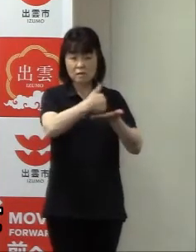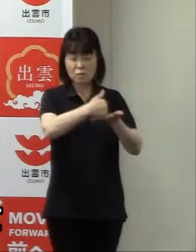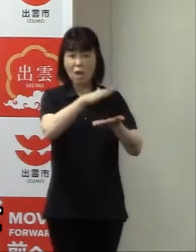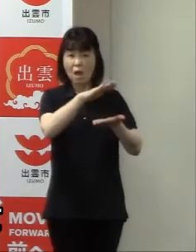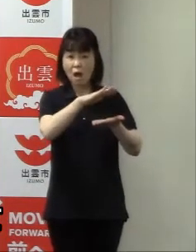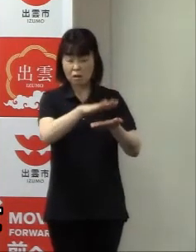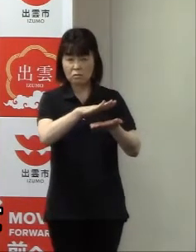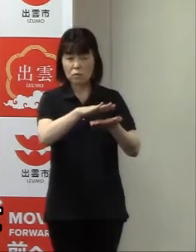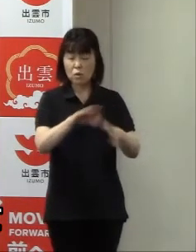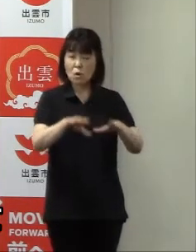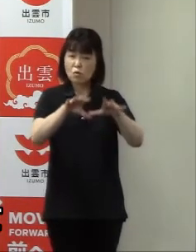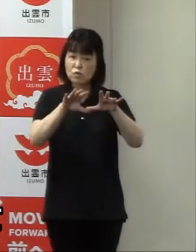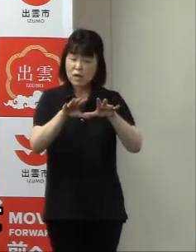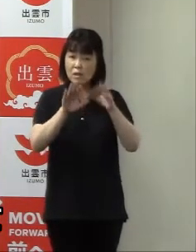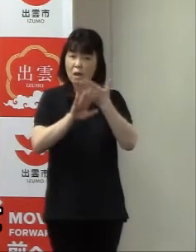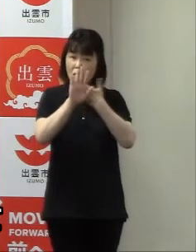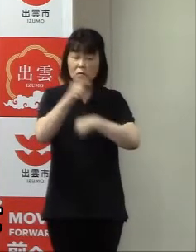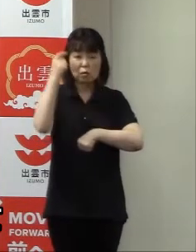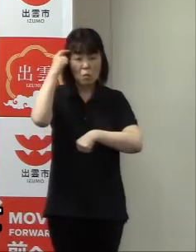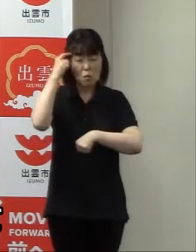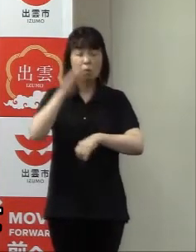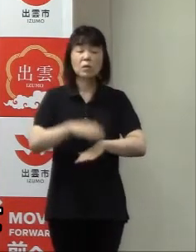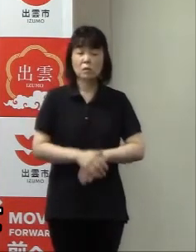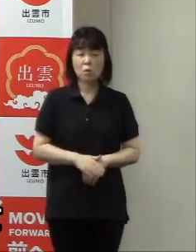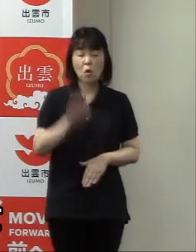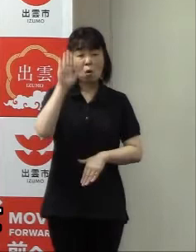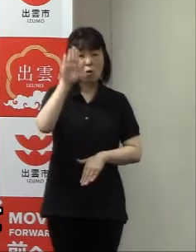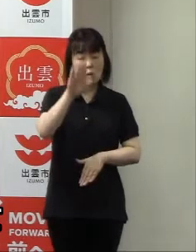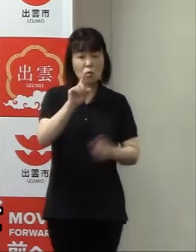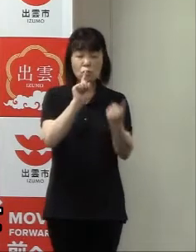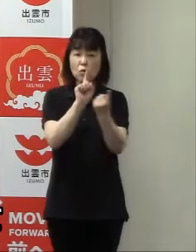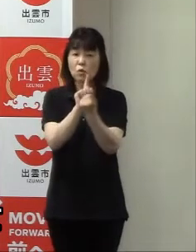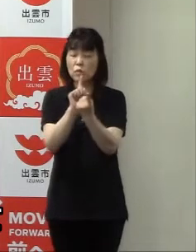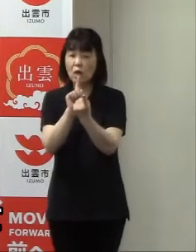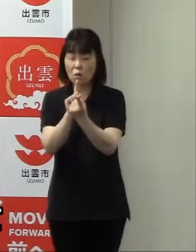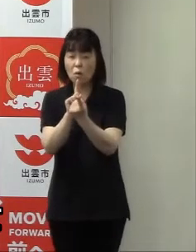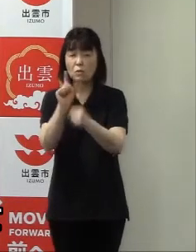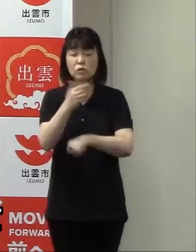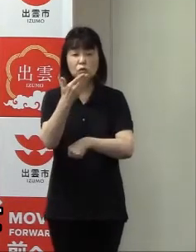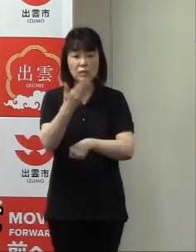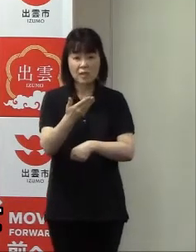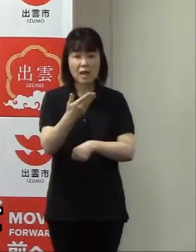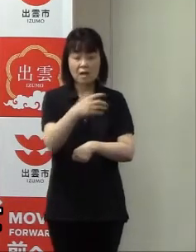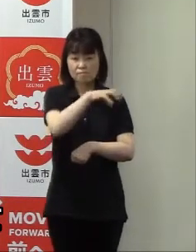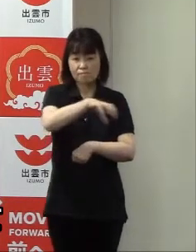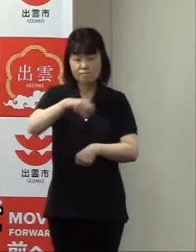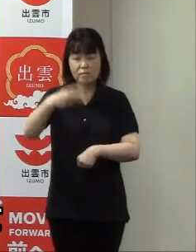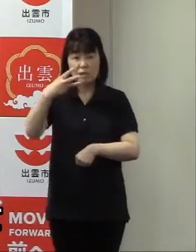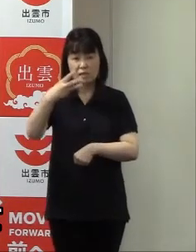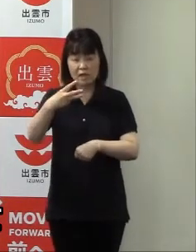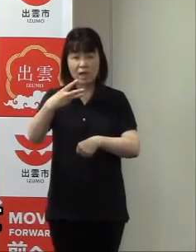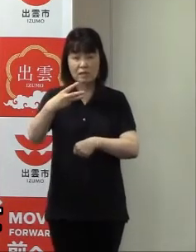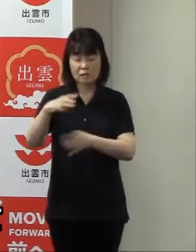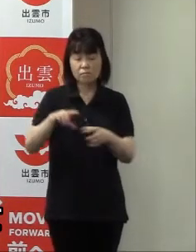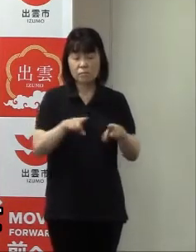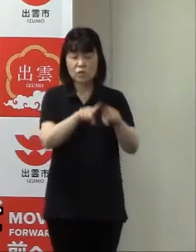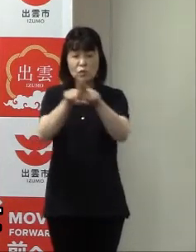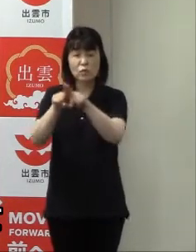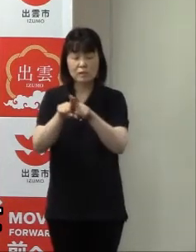かもしれませんけれども、今後の対応についてですね、3市とまた連携はされているかもしれませんけれ